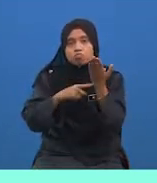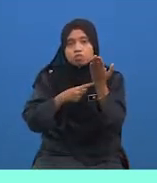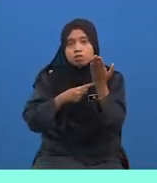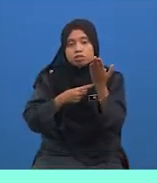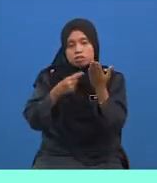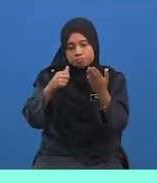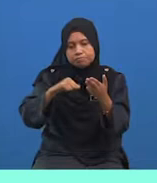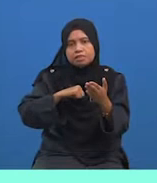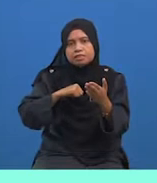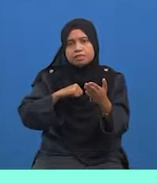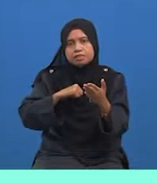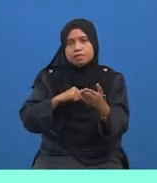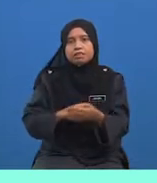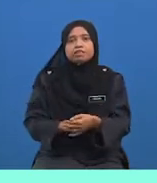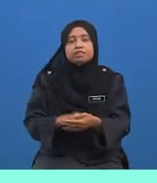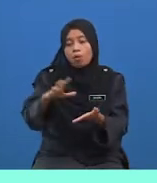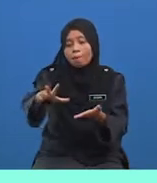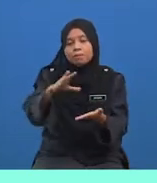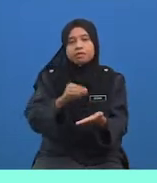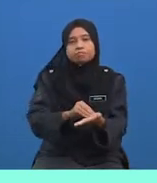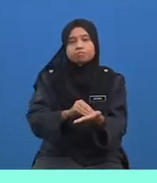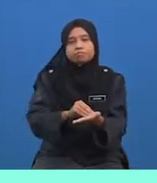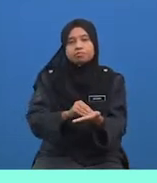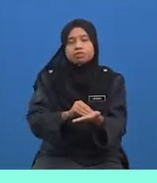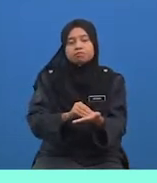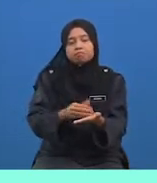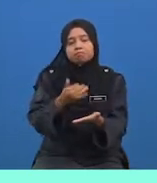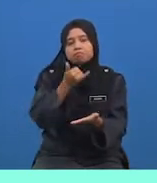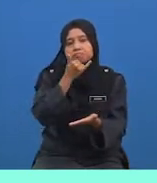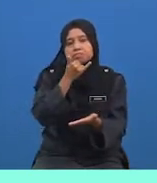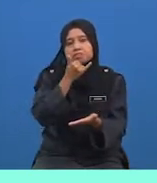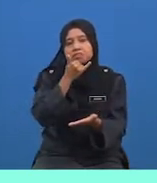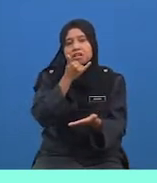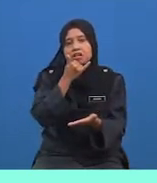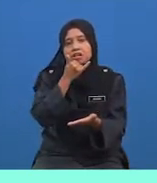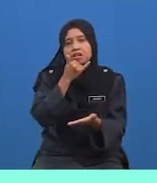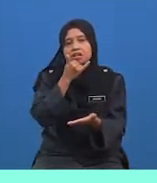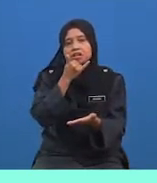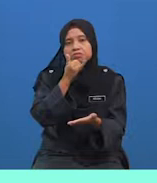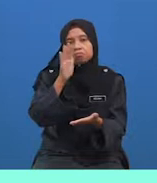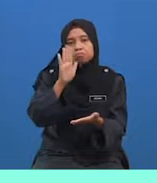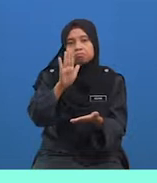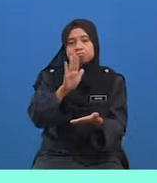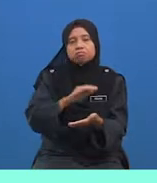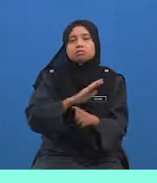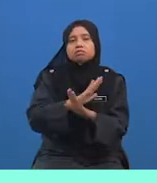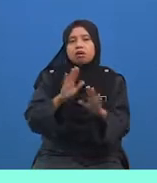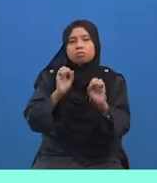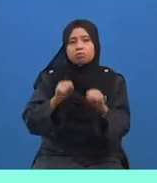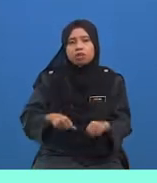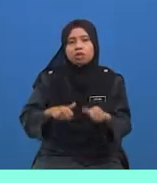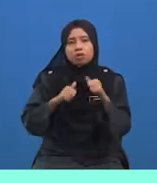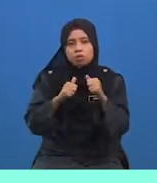karya sendiri. Ha, aktiviti ini sangat tidak beretika ya murid-murid, kerana